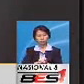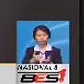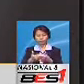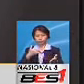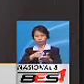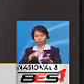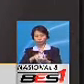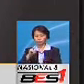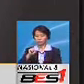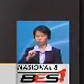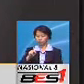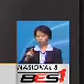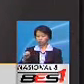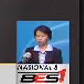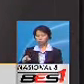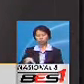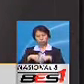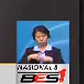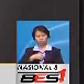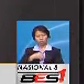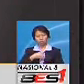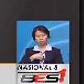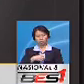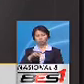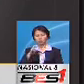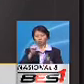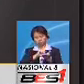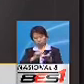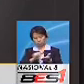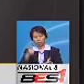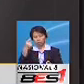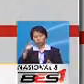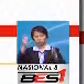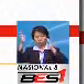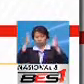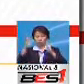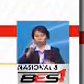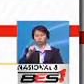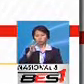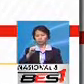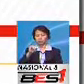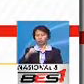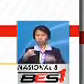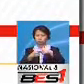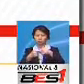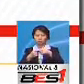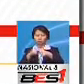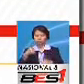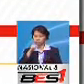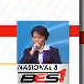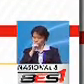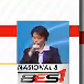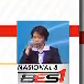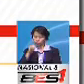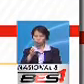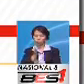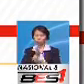skmm telah menerima aduan mengenai kandungan artikel the Malaysian insider TMI yang didakwa berunsur palsu dan